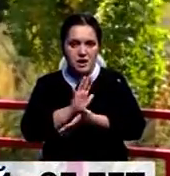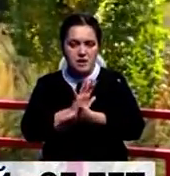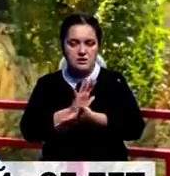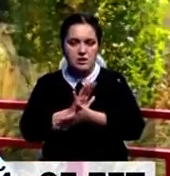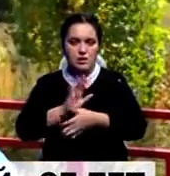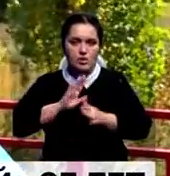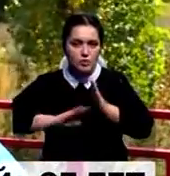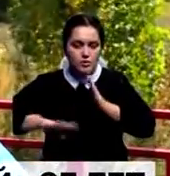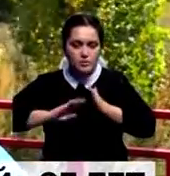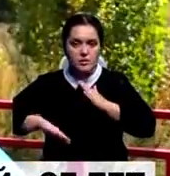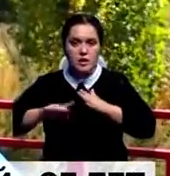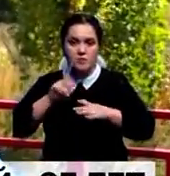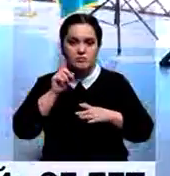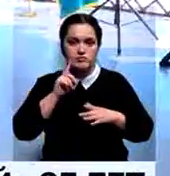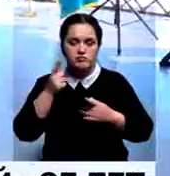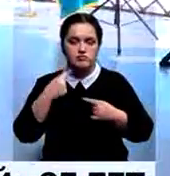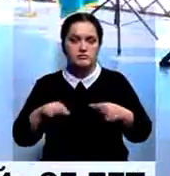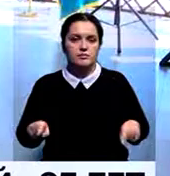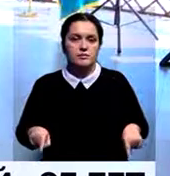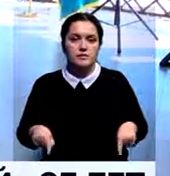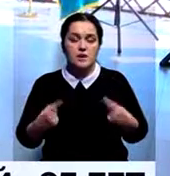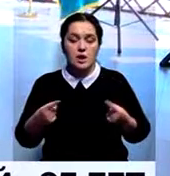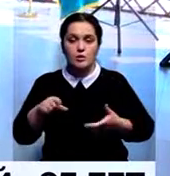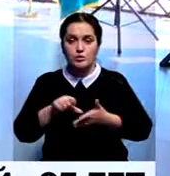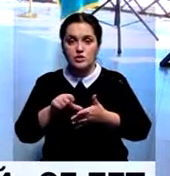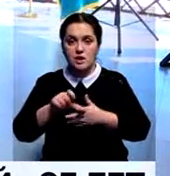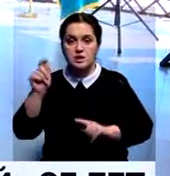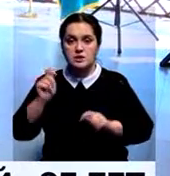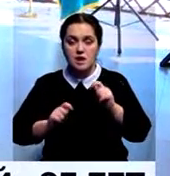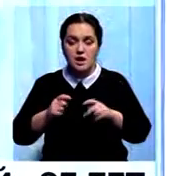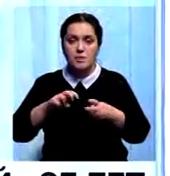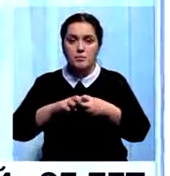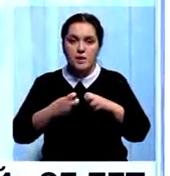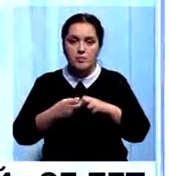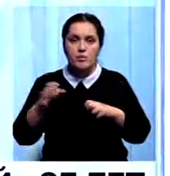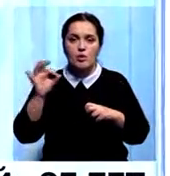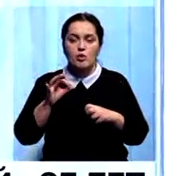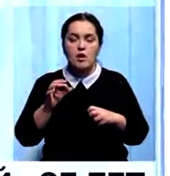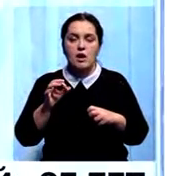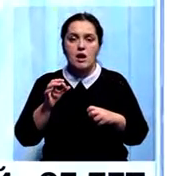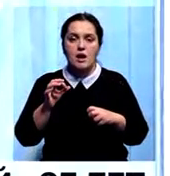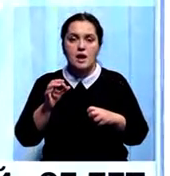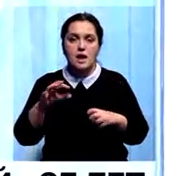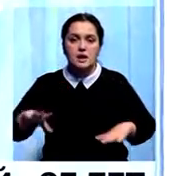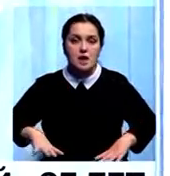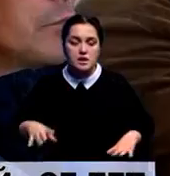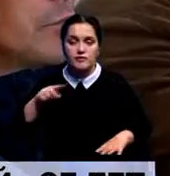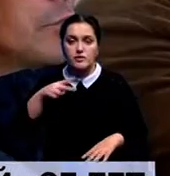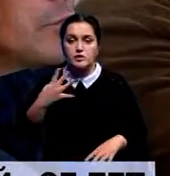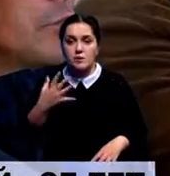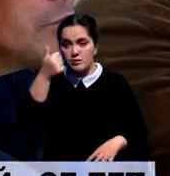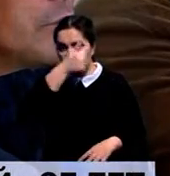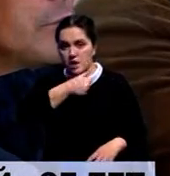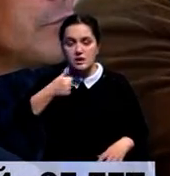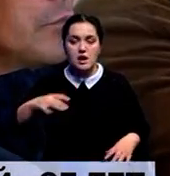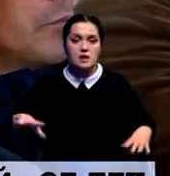выводят из организма, то есть омолаживают организм. Участники семинара обсудили актуальные проблемы коневодства и пути их решения. К 2045 году общее